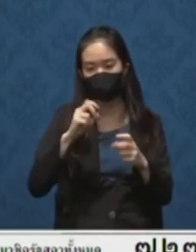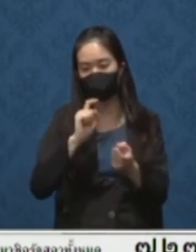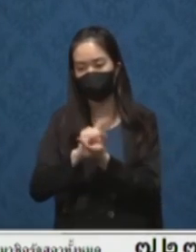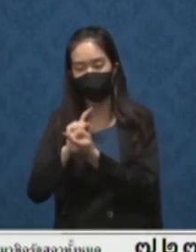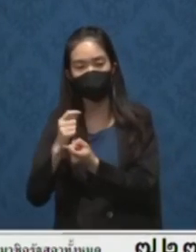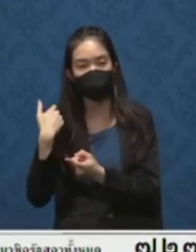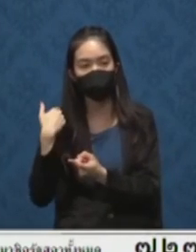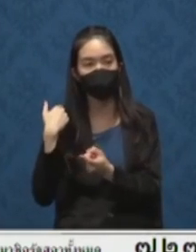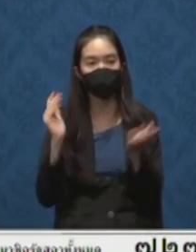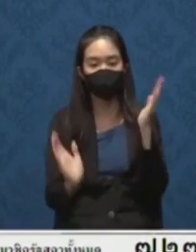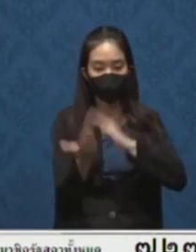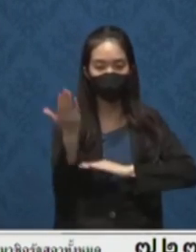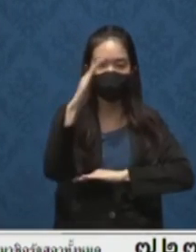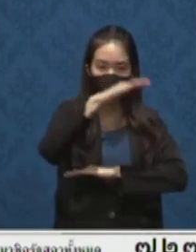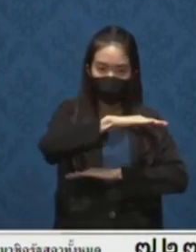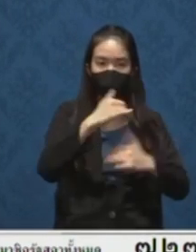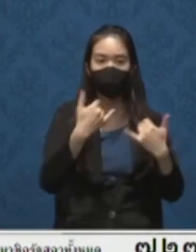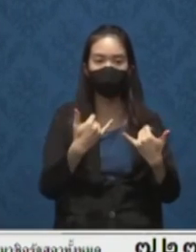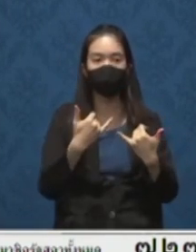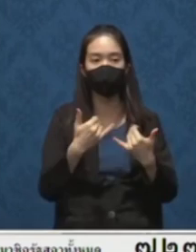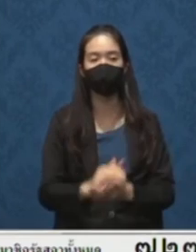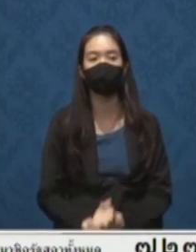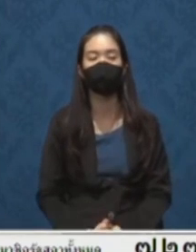ตลดช่งเช้าแล้ช่งบ่ายช่งต้นนี้นะครับ